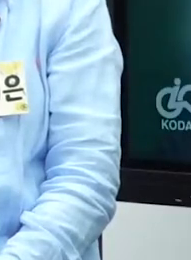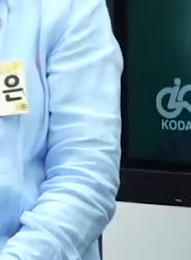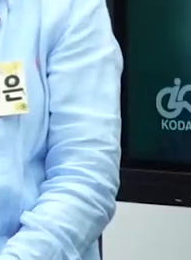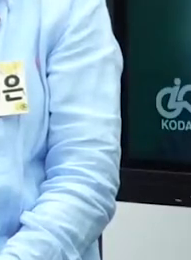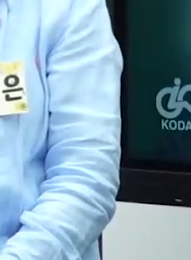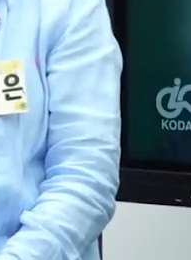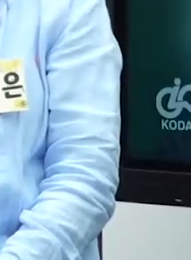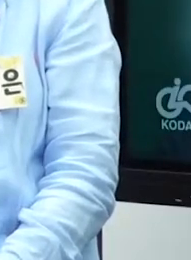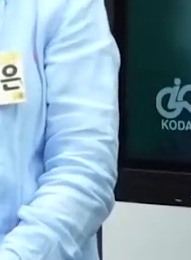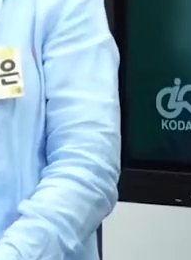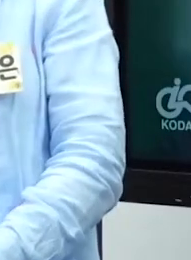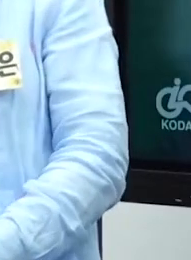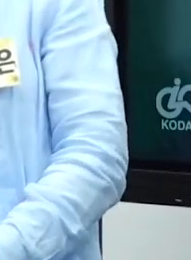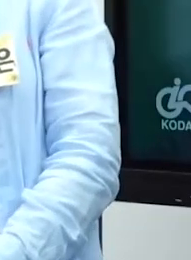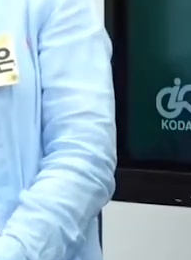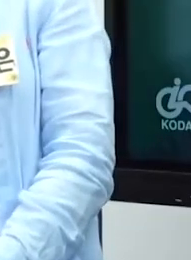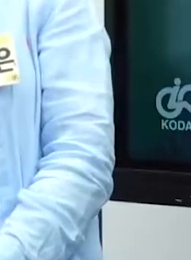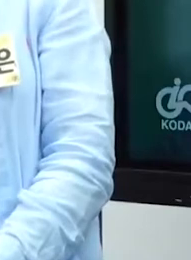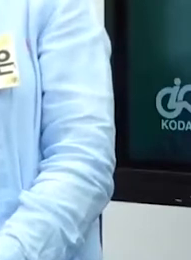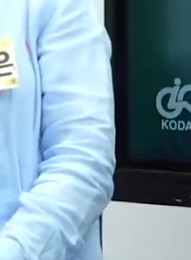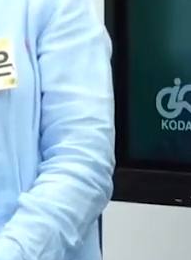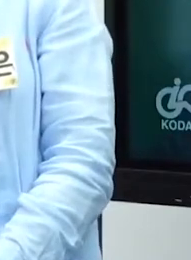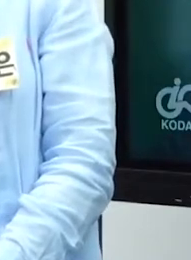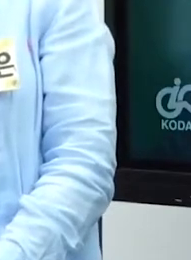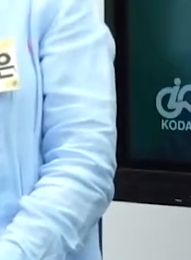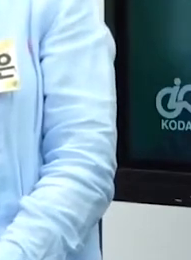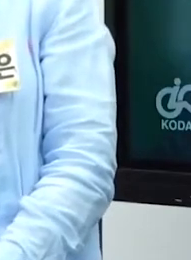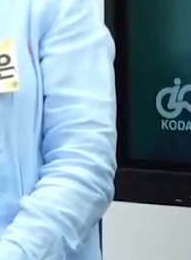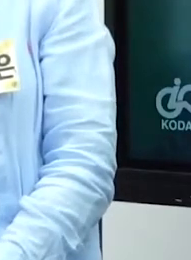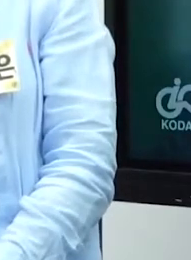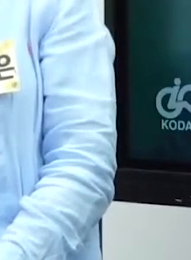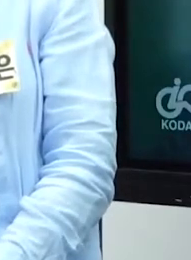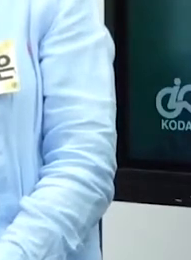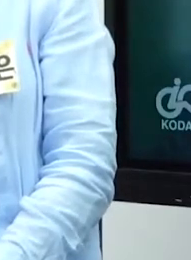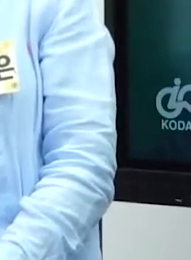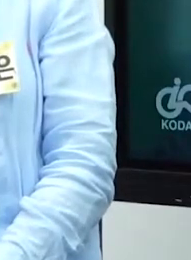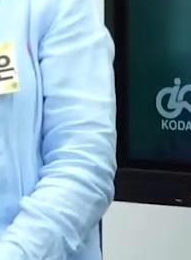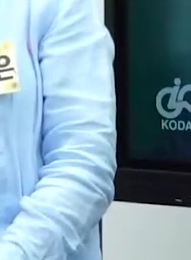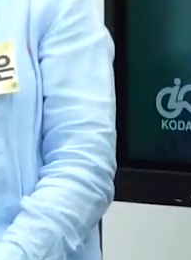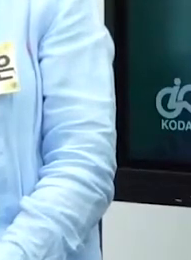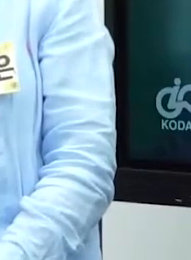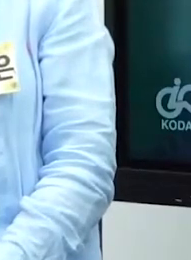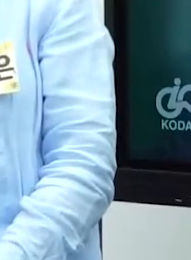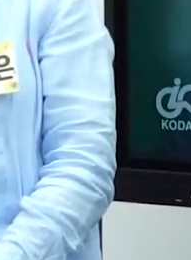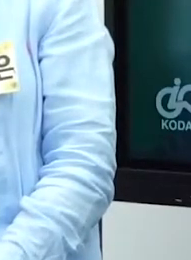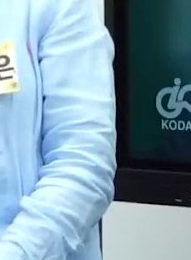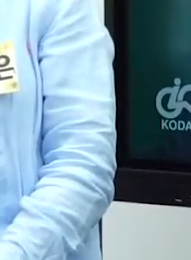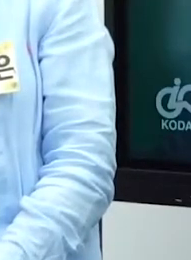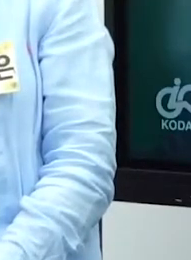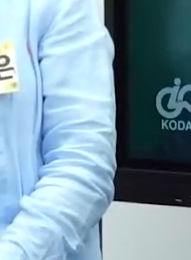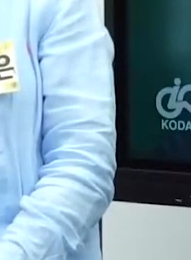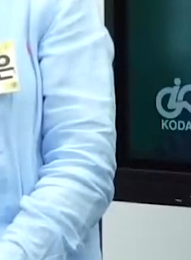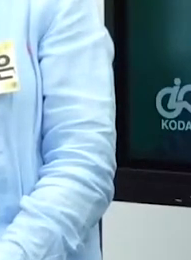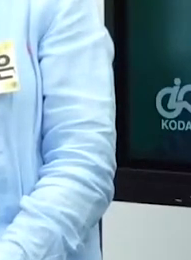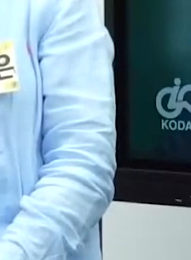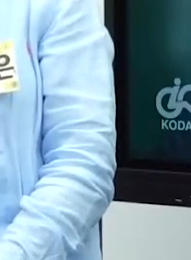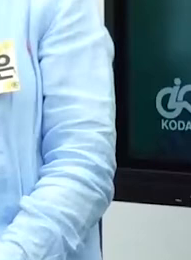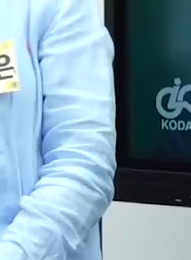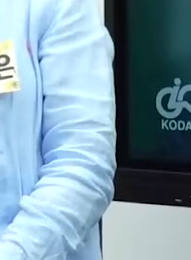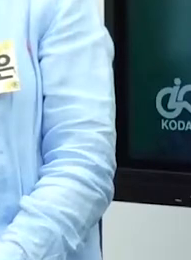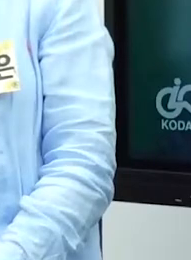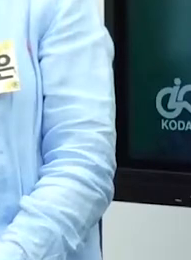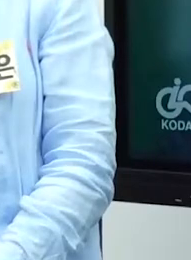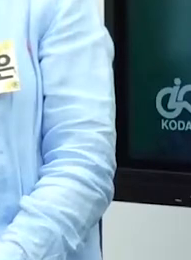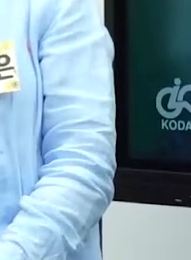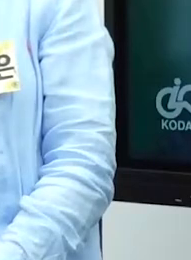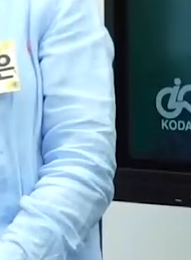농사회에서 선배들이 저에게 그런 말을 하였습니다. 보경아, 너 할 수 있어. 너 올림픽 나가서 금메달 따봐. 그럼 평생